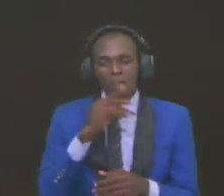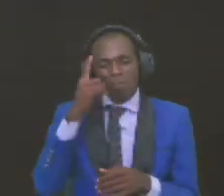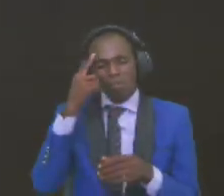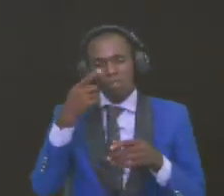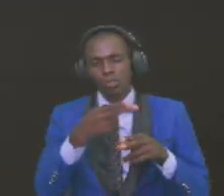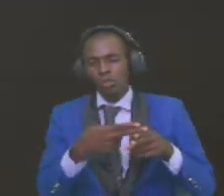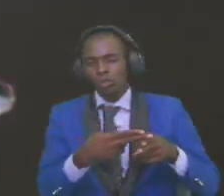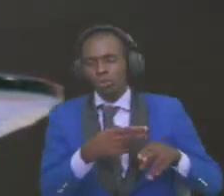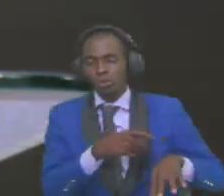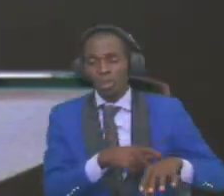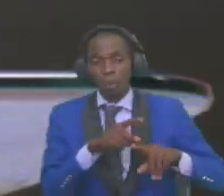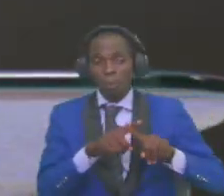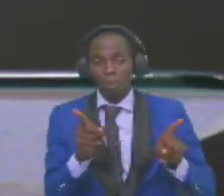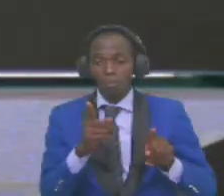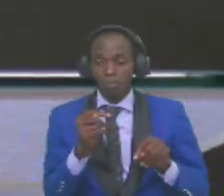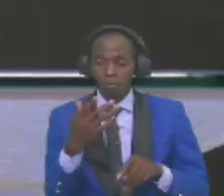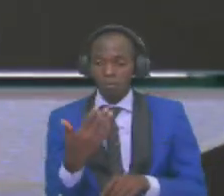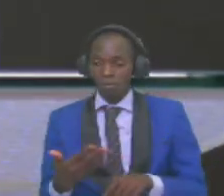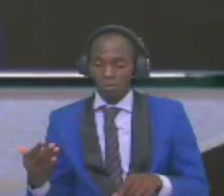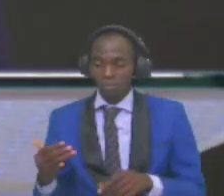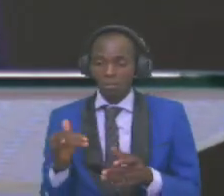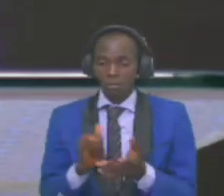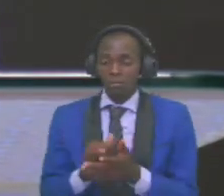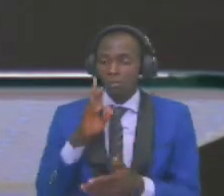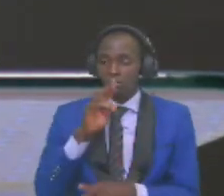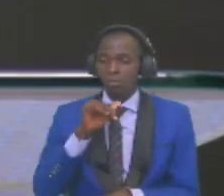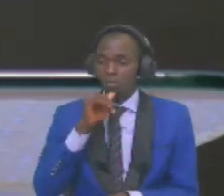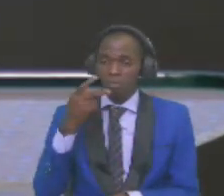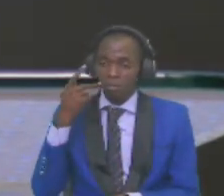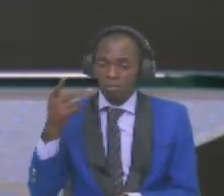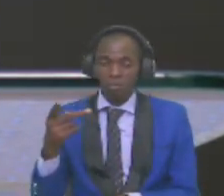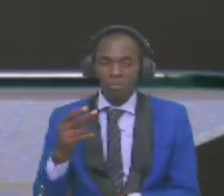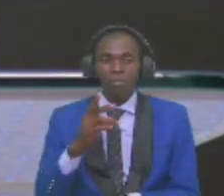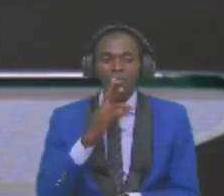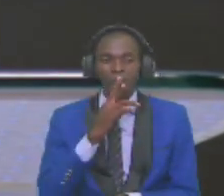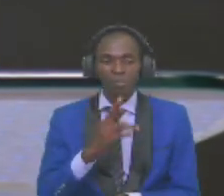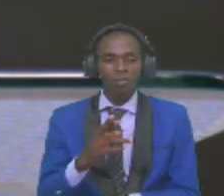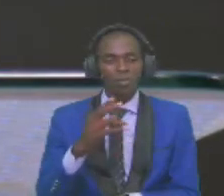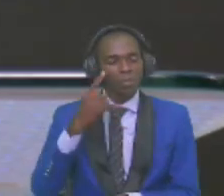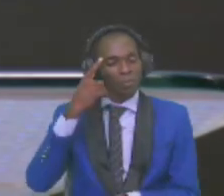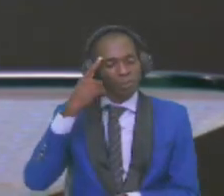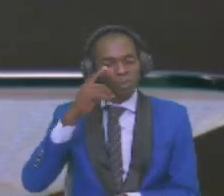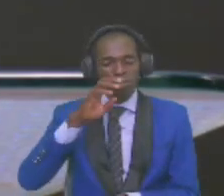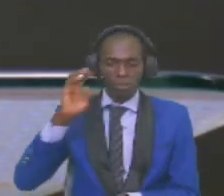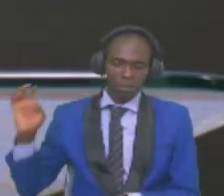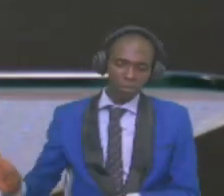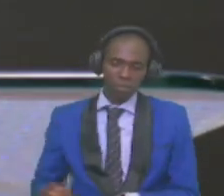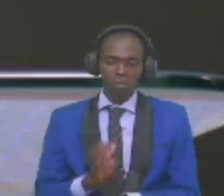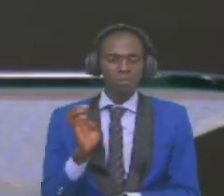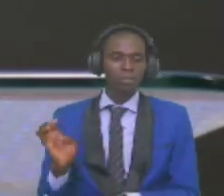visibles sont passagères et les invisibles sont éternels